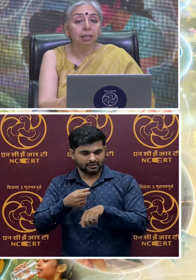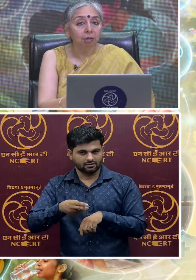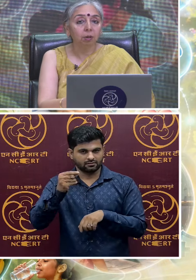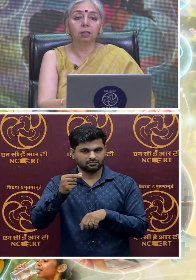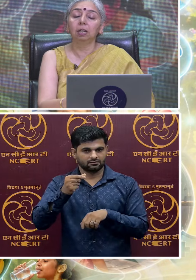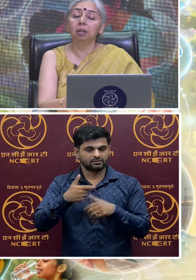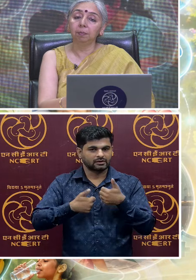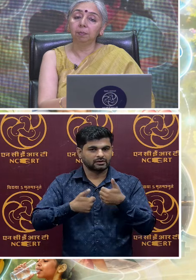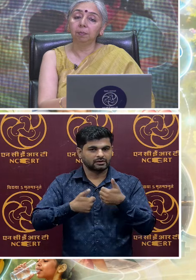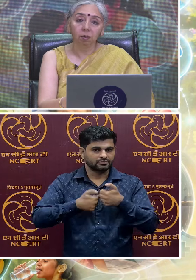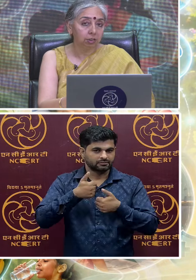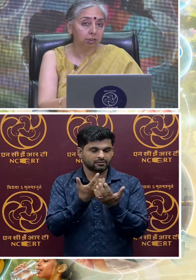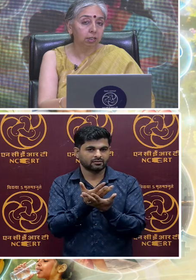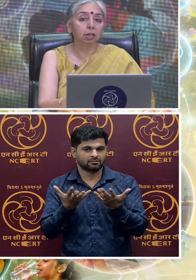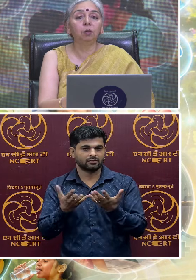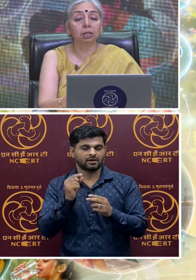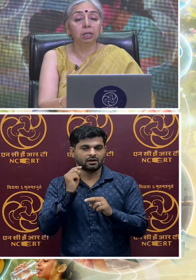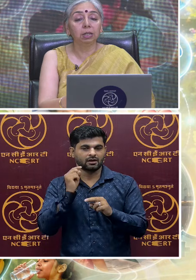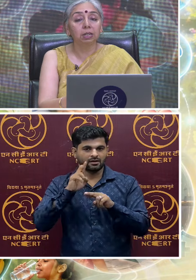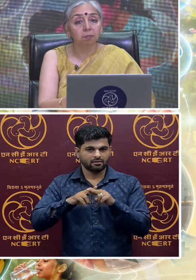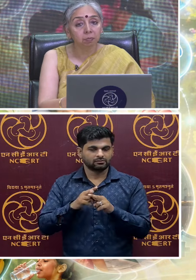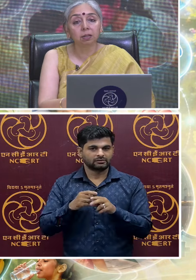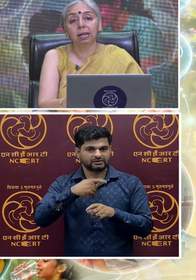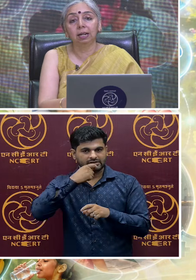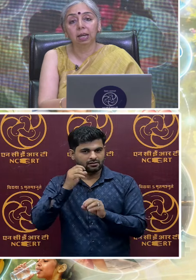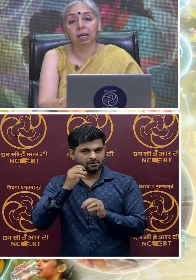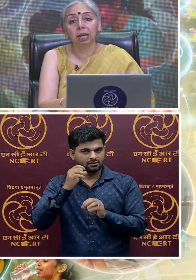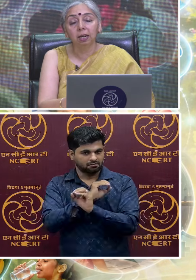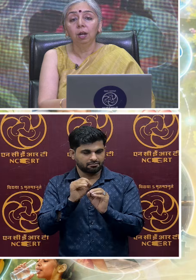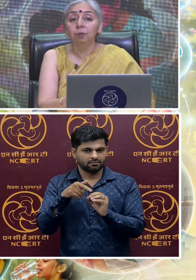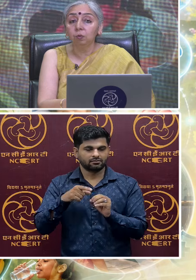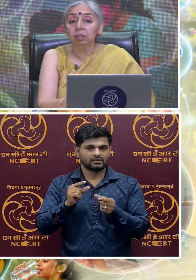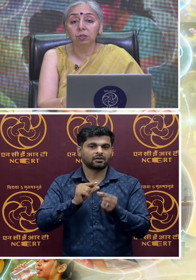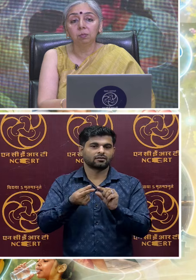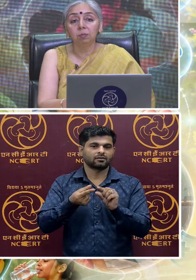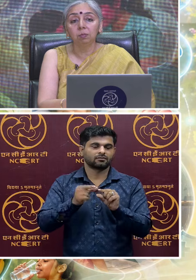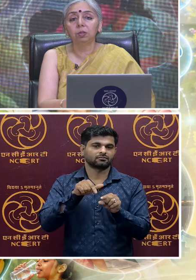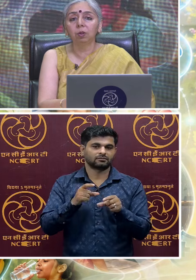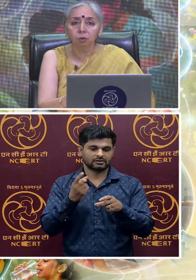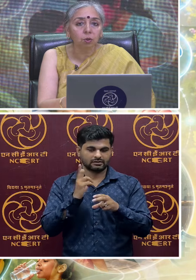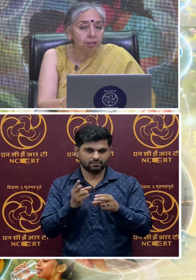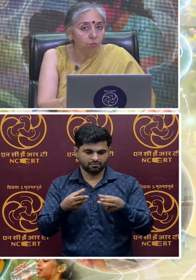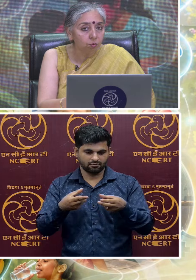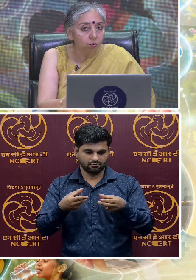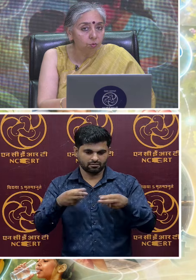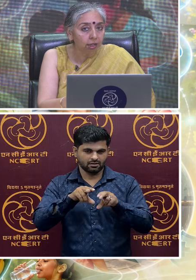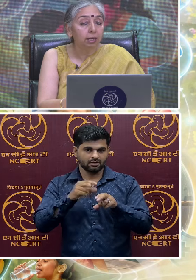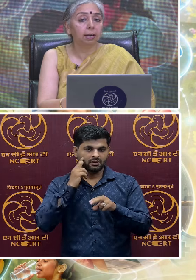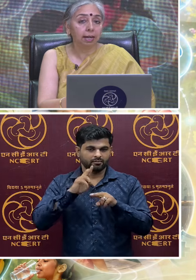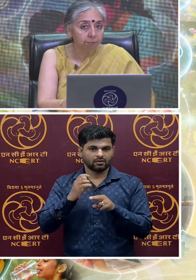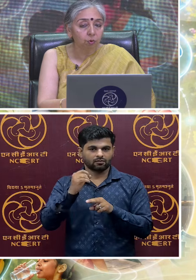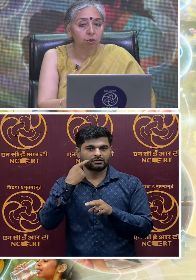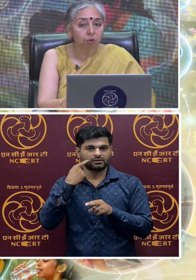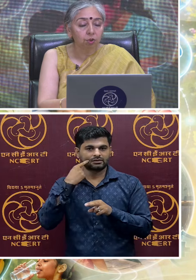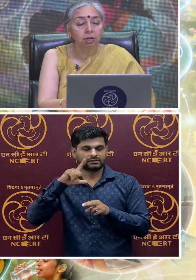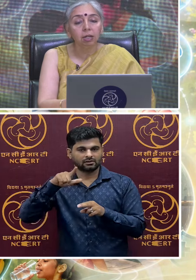मिल्क एंड मिल्क प्रोडक्ट्स। अगर आप नॉन वेजिटेरियन हैं तो मीट एंड मीट प्रोडक्ट्स एंड एग, फ्रूट्स, वेजिटेबल्स। ऑफ कोर्स ऑयल ज़रूरी है